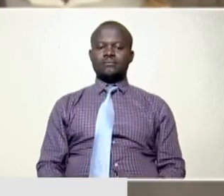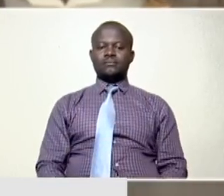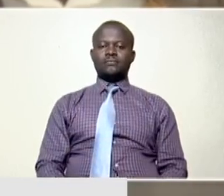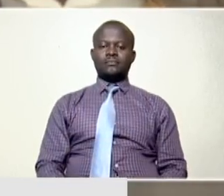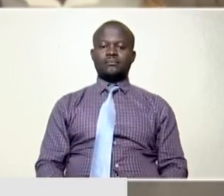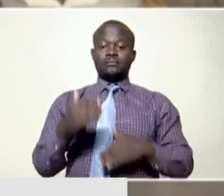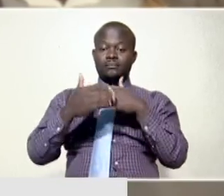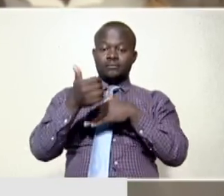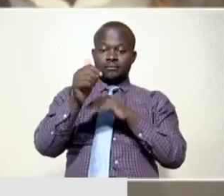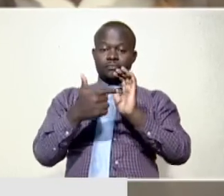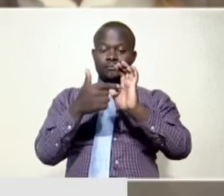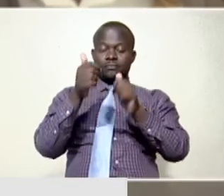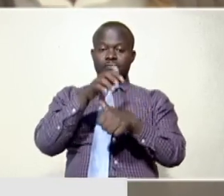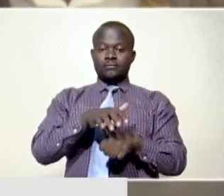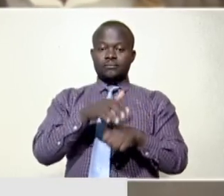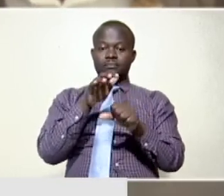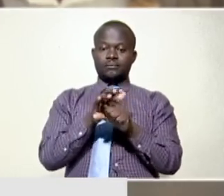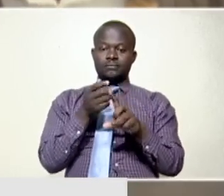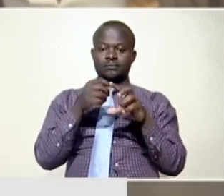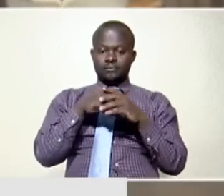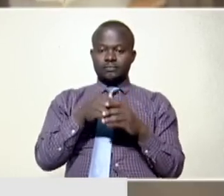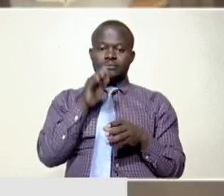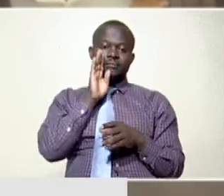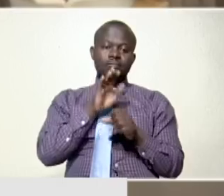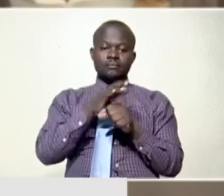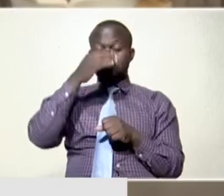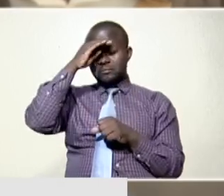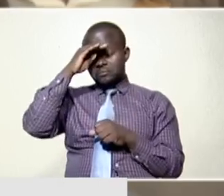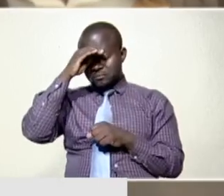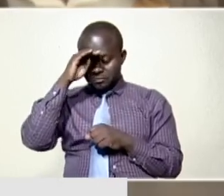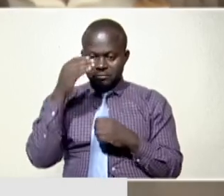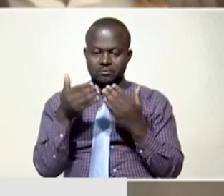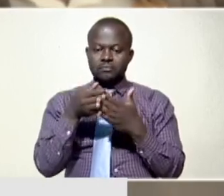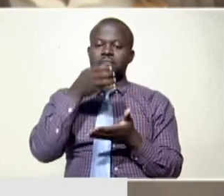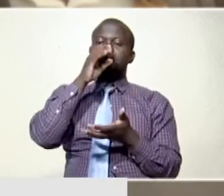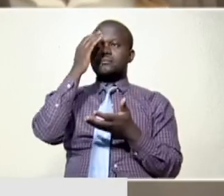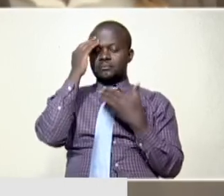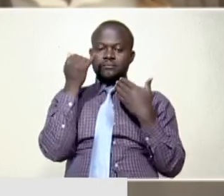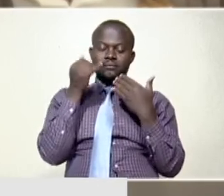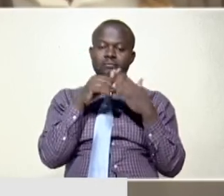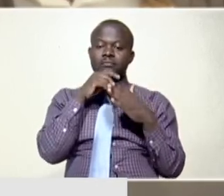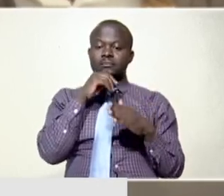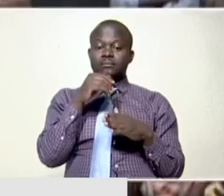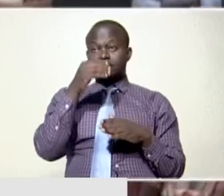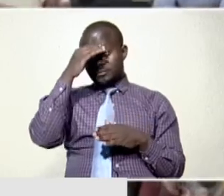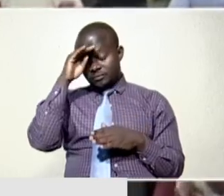Abaturanyi babo bagaragaza ko iri hohotera akenshi rituruka ku nzoga nyinshi baba banyoye kuko ngo uyu mugabo atasinze aba ari muzima. Ibi ngo